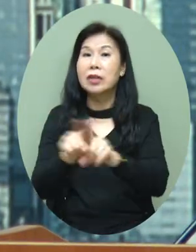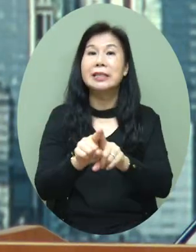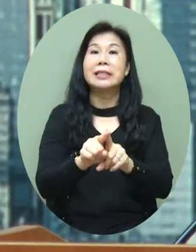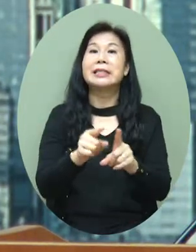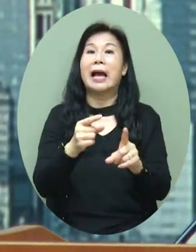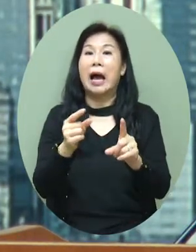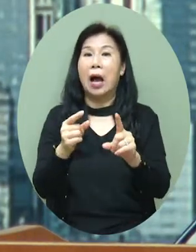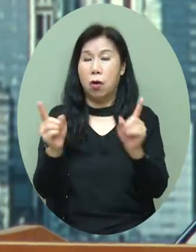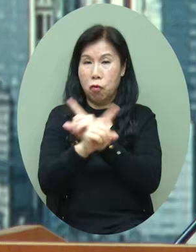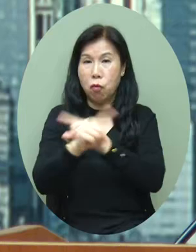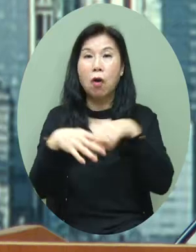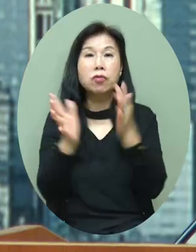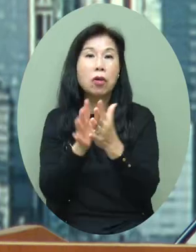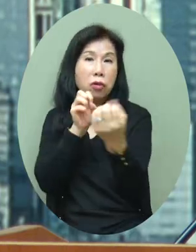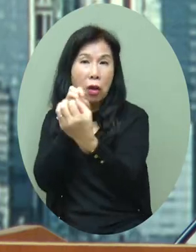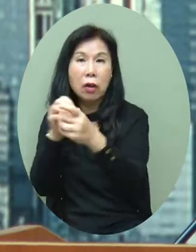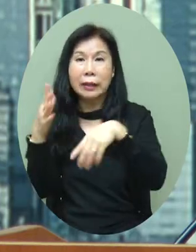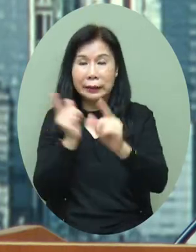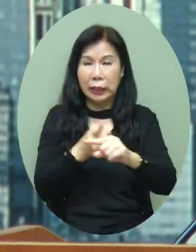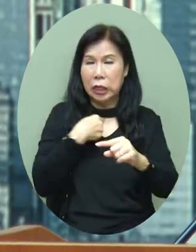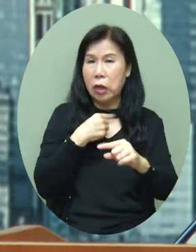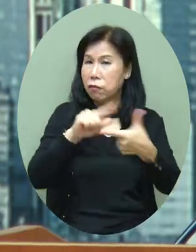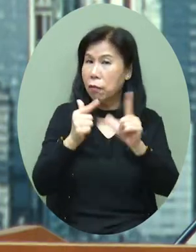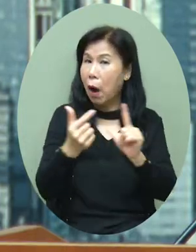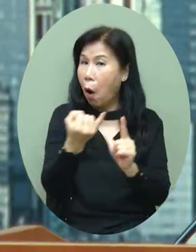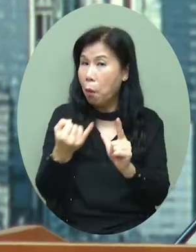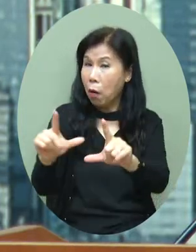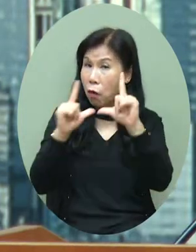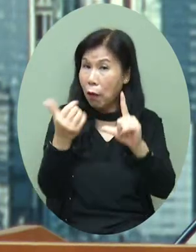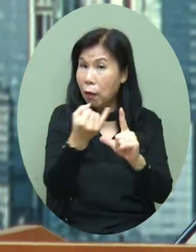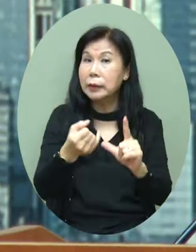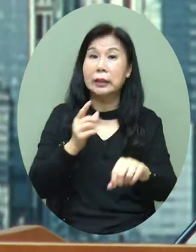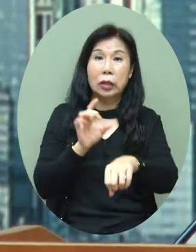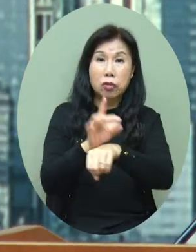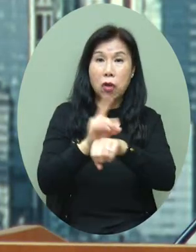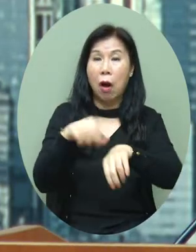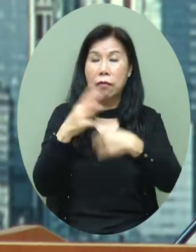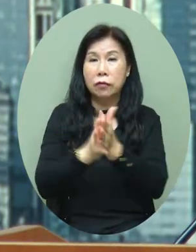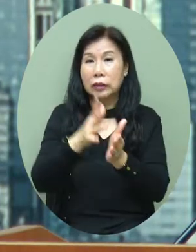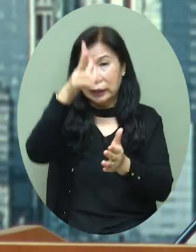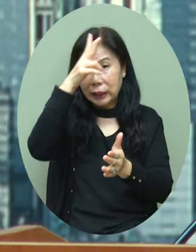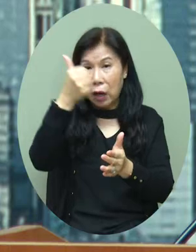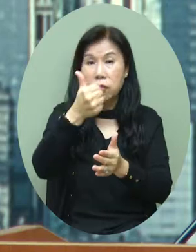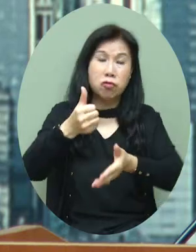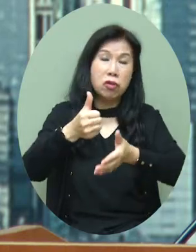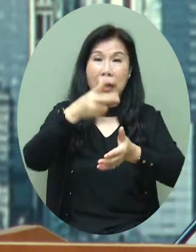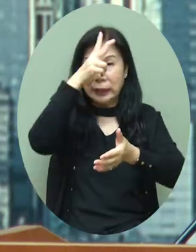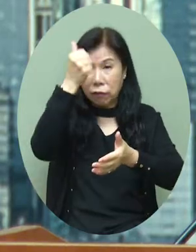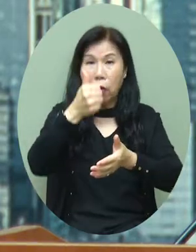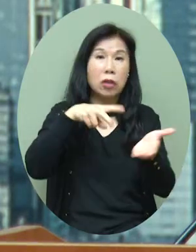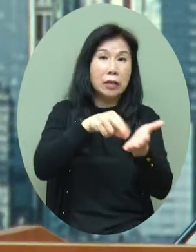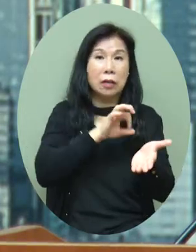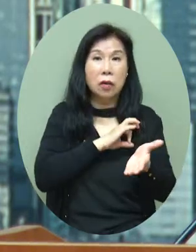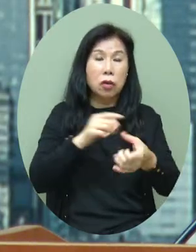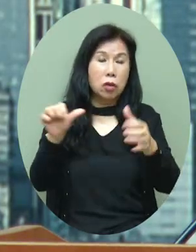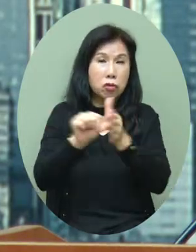面，聽取佢哋對呢一個方案嘅回應，然後會盡快尋求行政會議就最終嘅薪酬調整